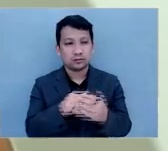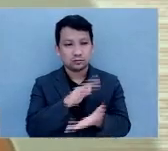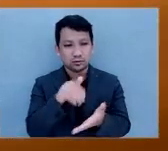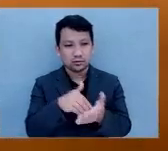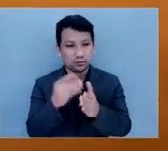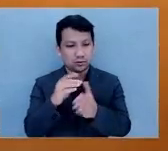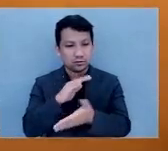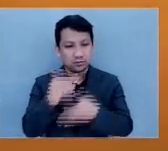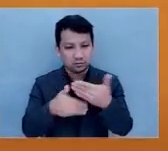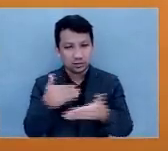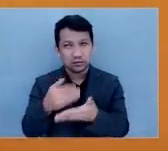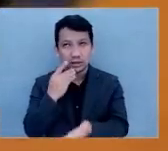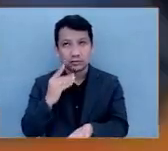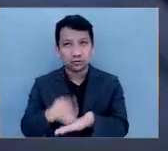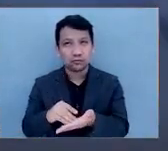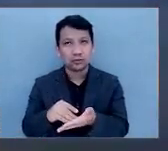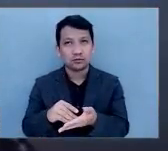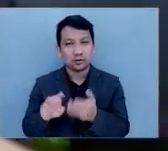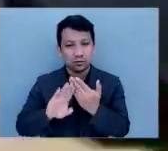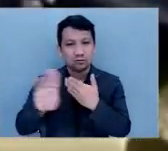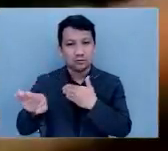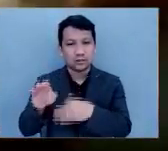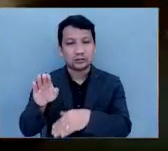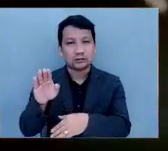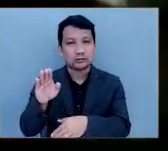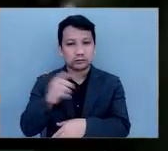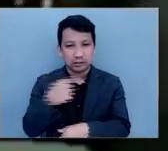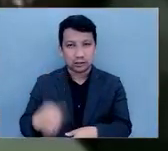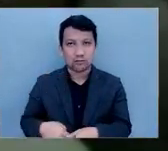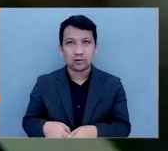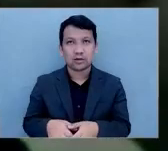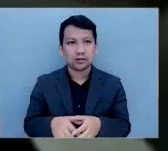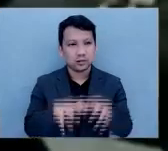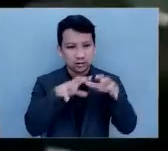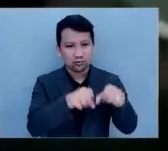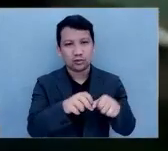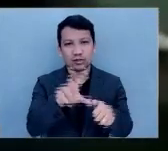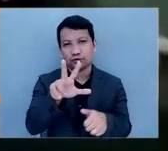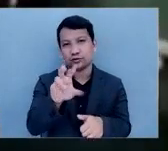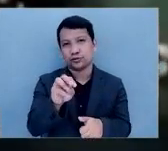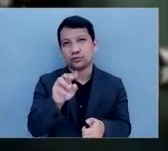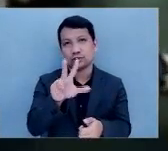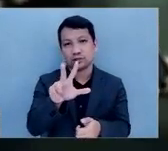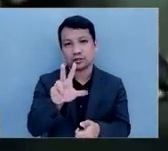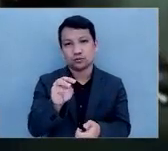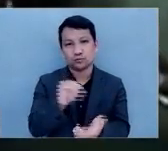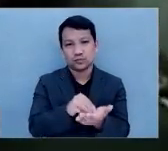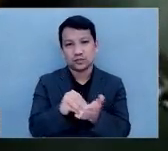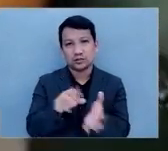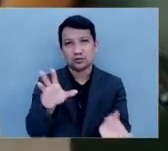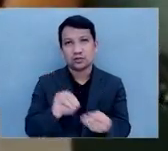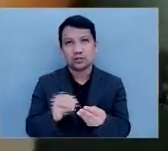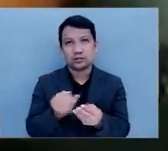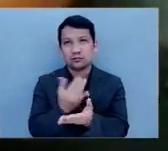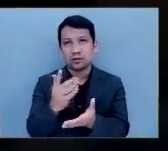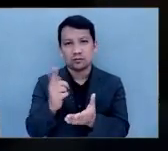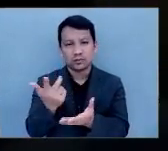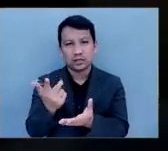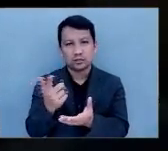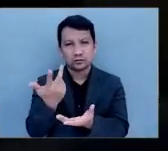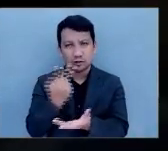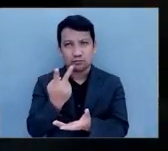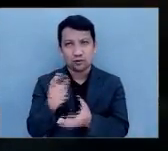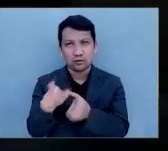their documents nakumpiska rin ang perang aabot sa php32 million mga money counting machines dalawang baril at mga bala